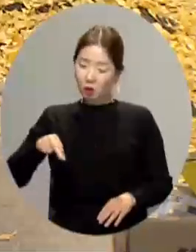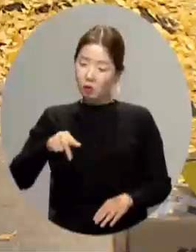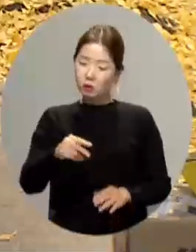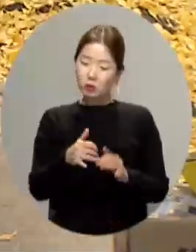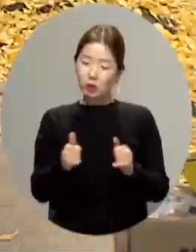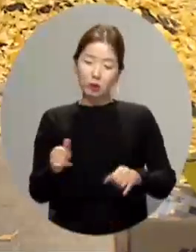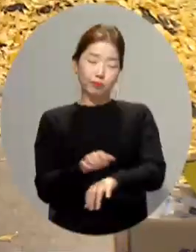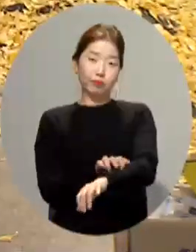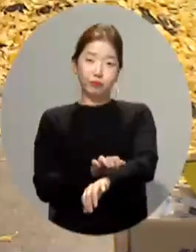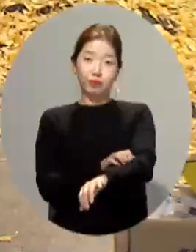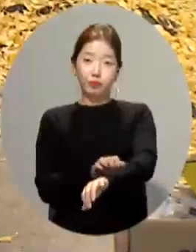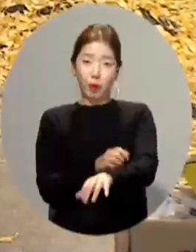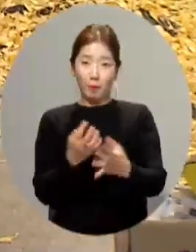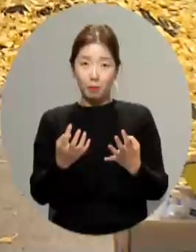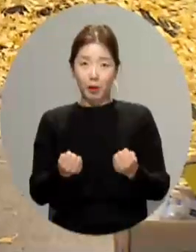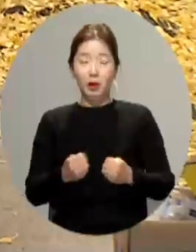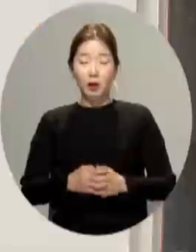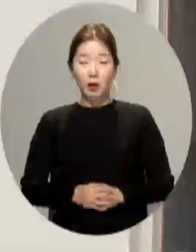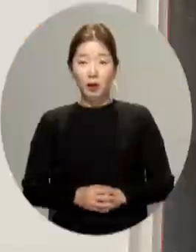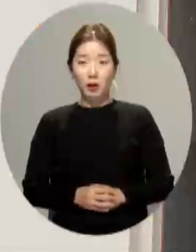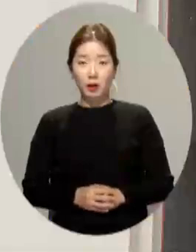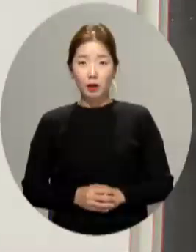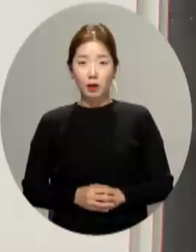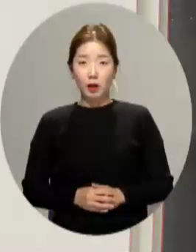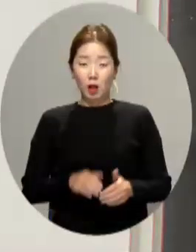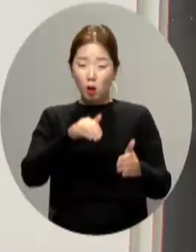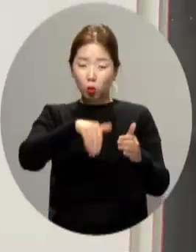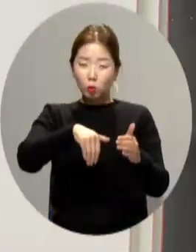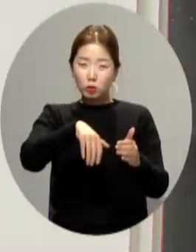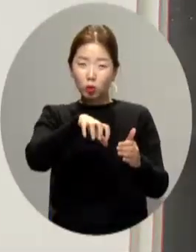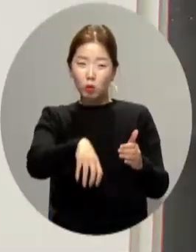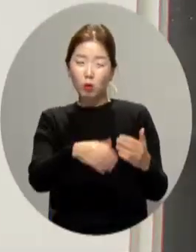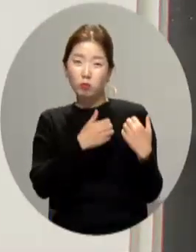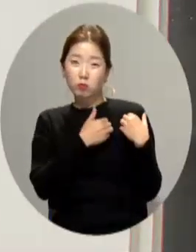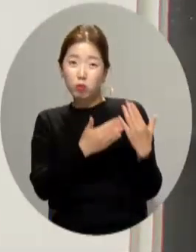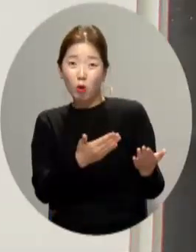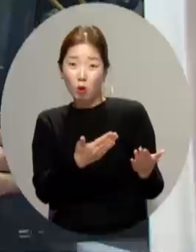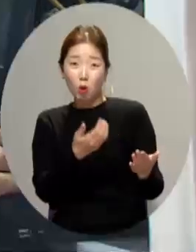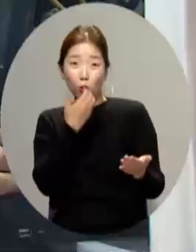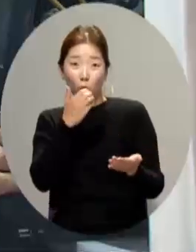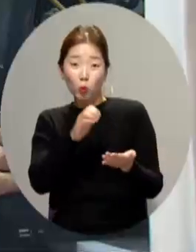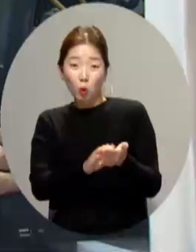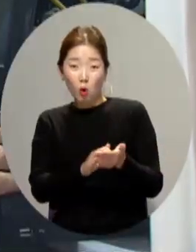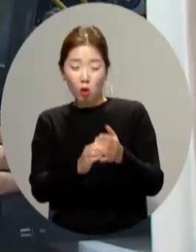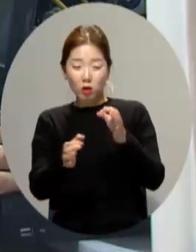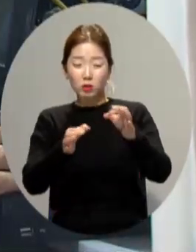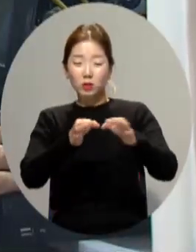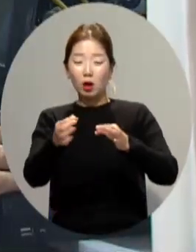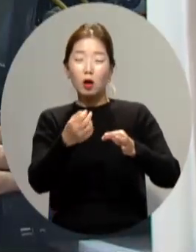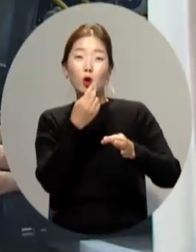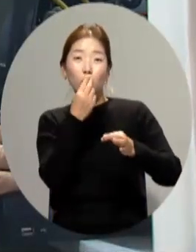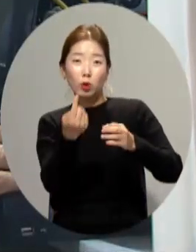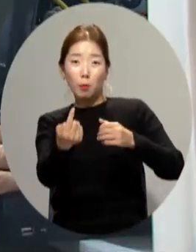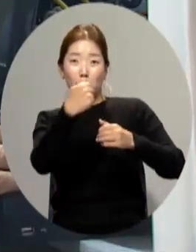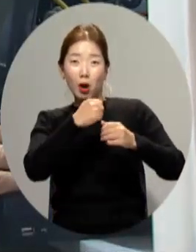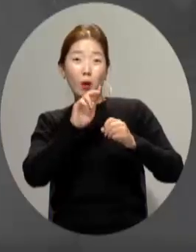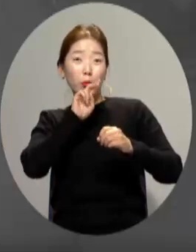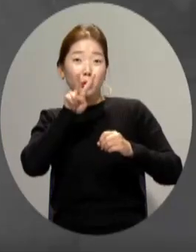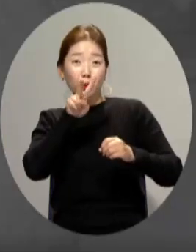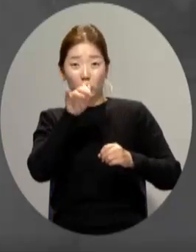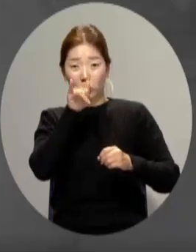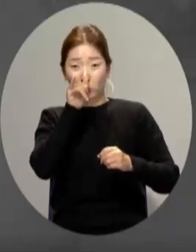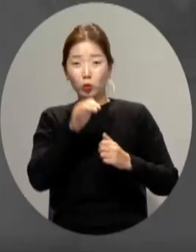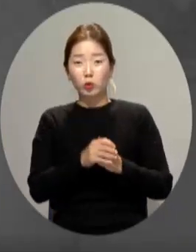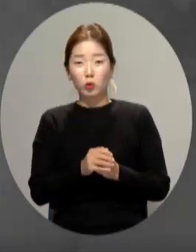보행자들의 불편이 상당합니다. 공사 현장에 방치된 돌이 날아와 인근 상가 유리창을 깨뜨리는 일까지